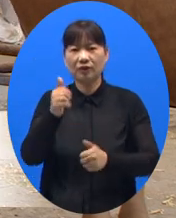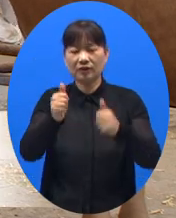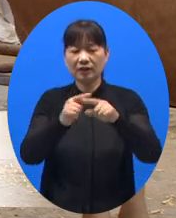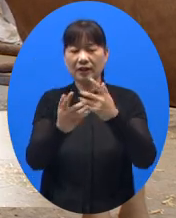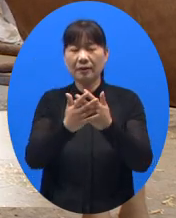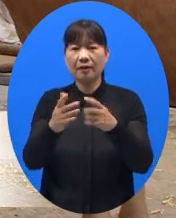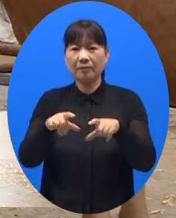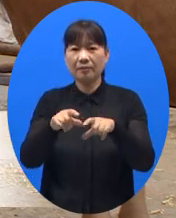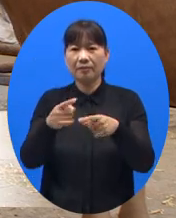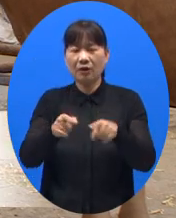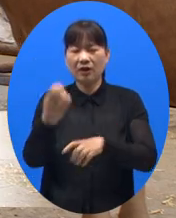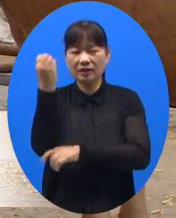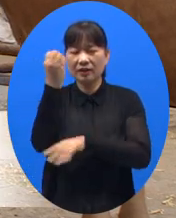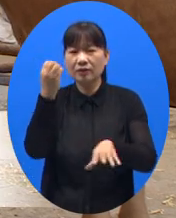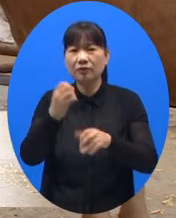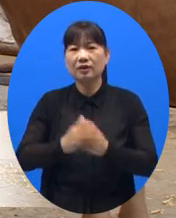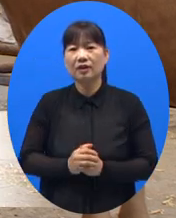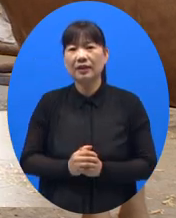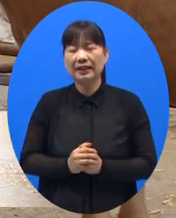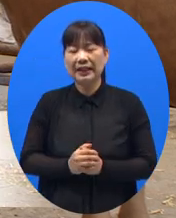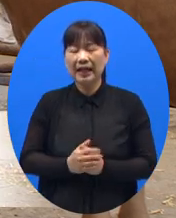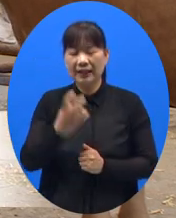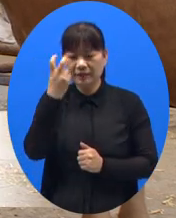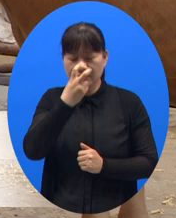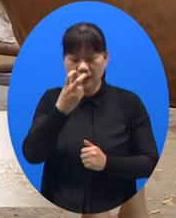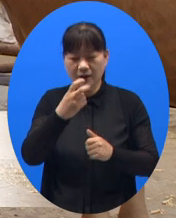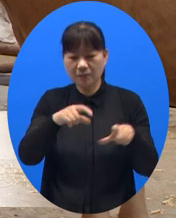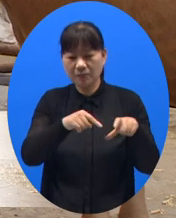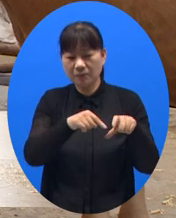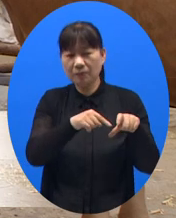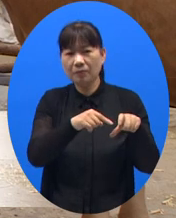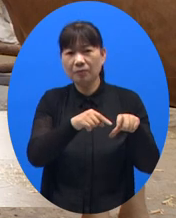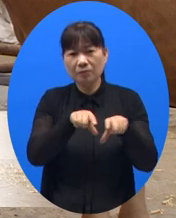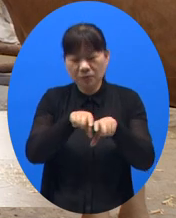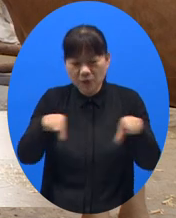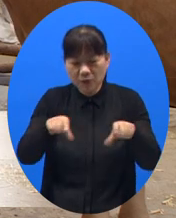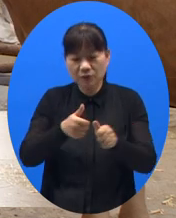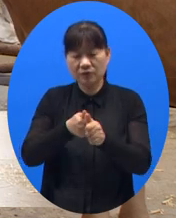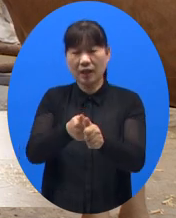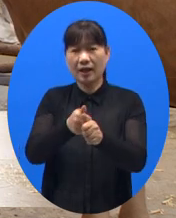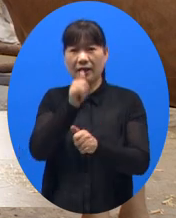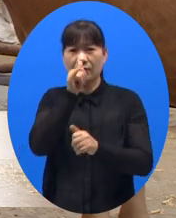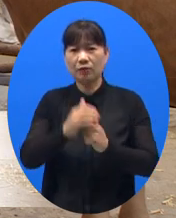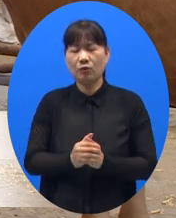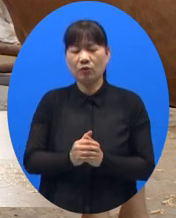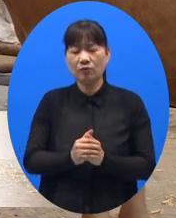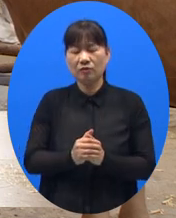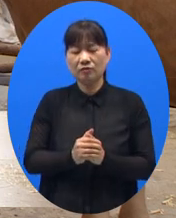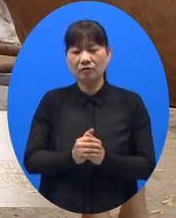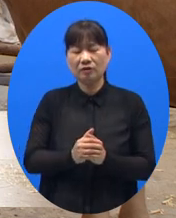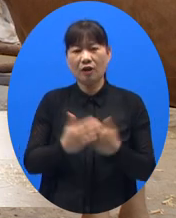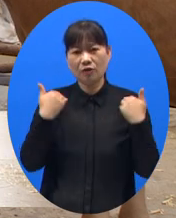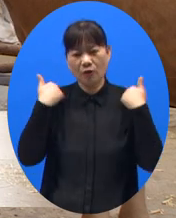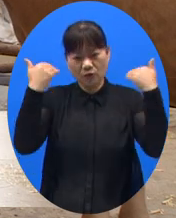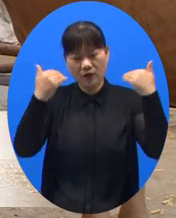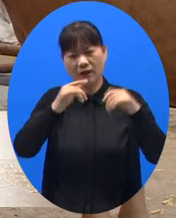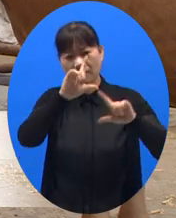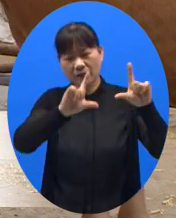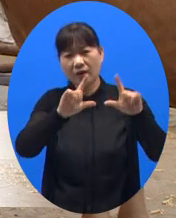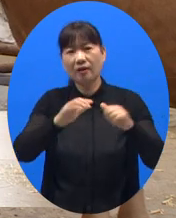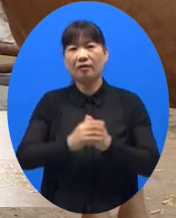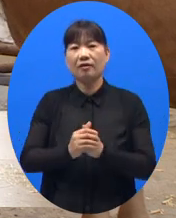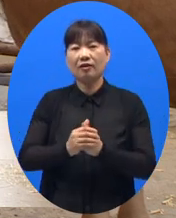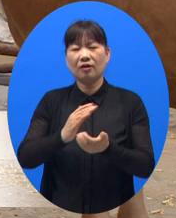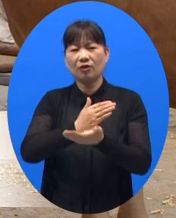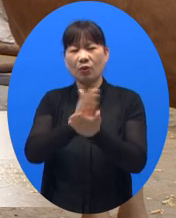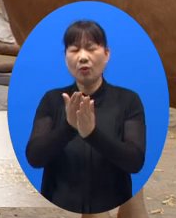교주는 한 후 심 서표 중 내준 하며 5 발 육상 태워 짜면 전체적인